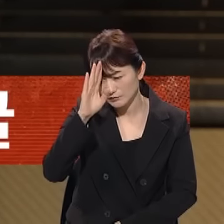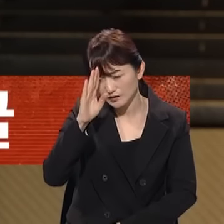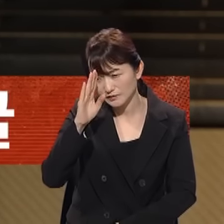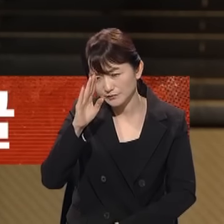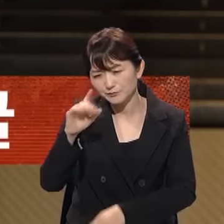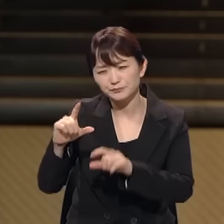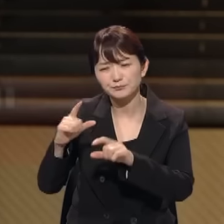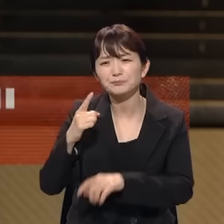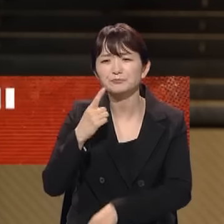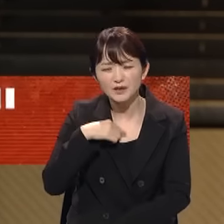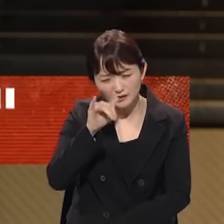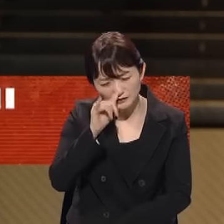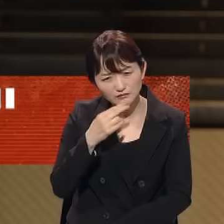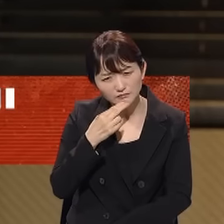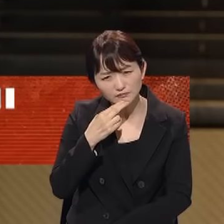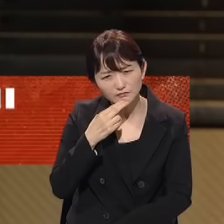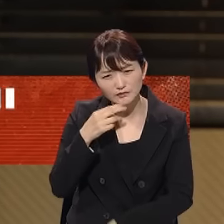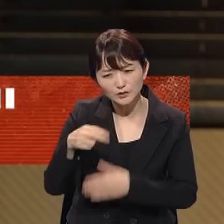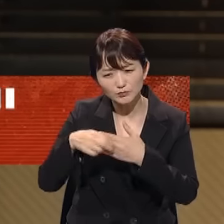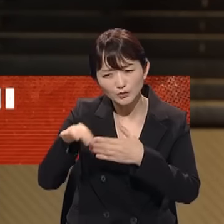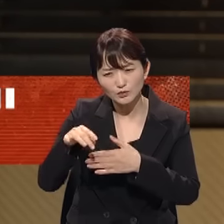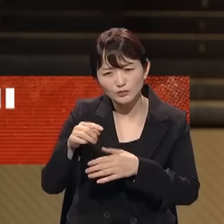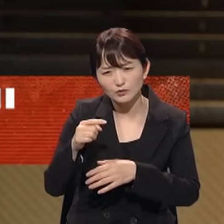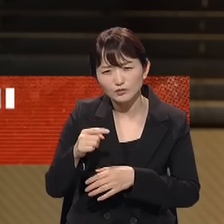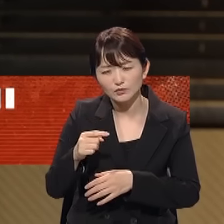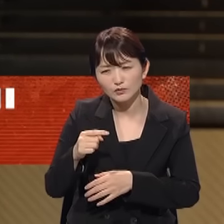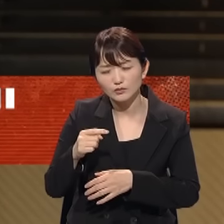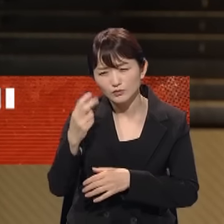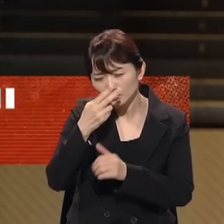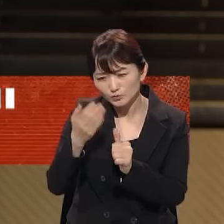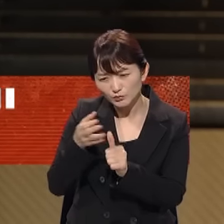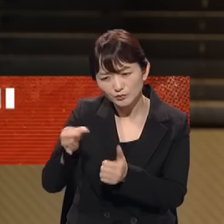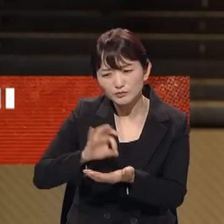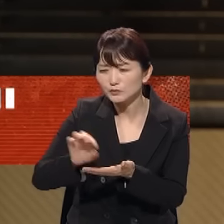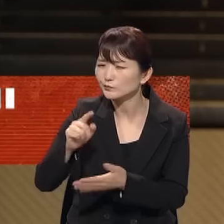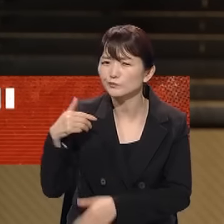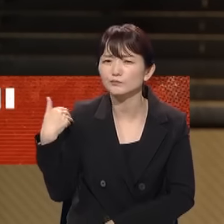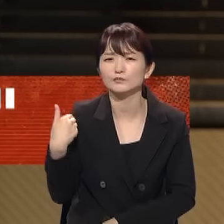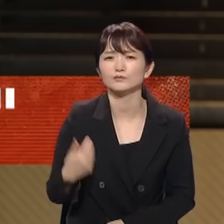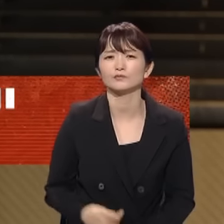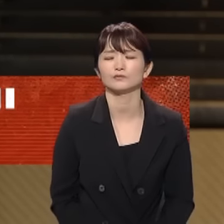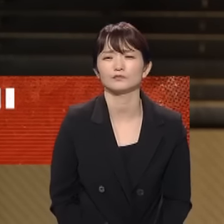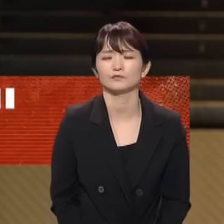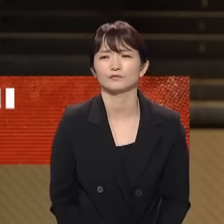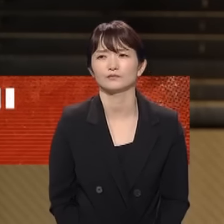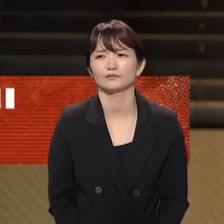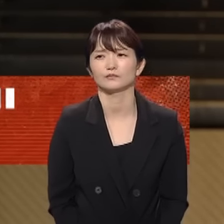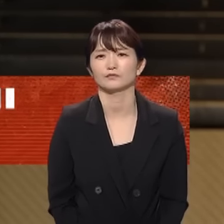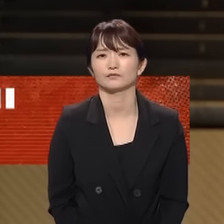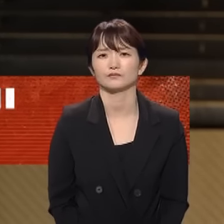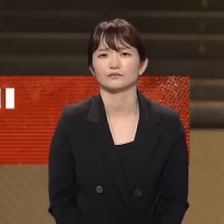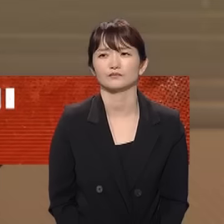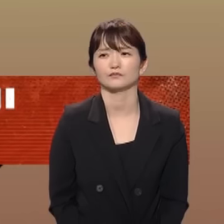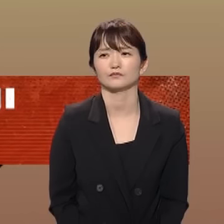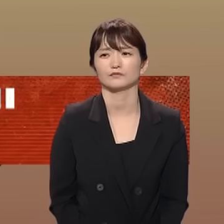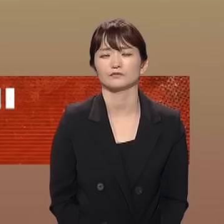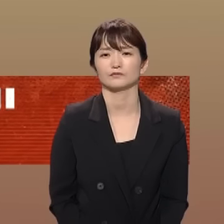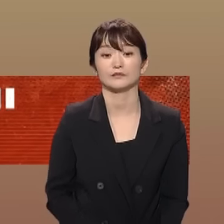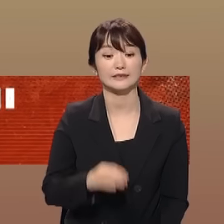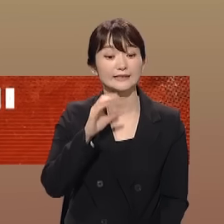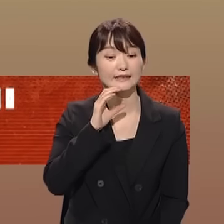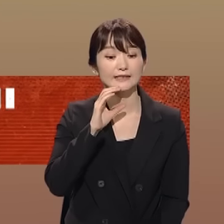알았는지 병원 간호비를 쓰긴 썼는지 아무것도 모르는 상황인 거고요. 그리고 그러면 이제 단골 카페에서 만났다고 했잖아요. 단골